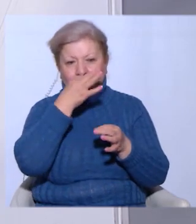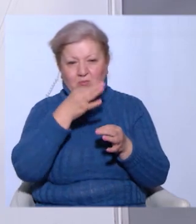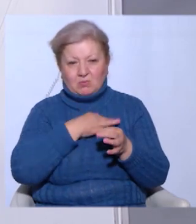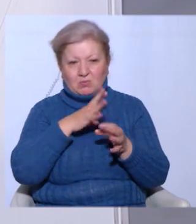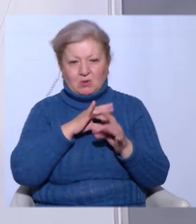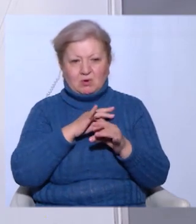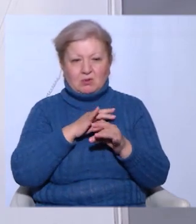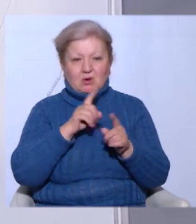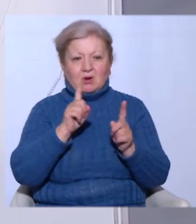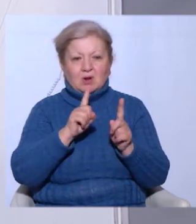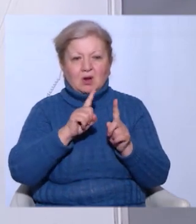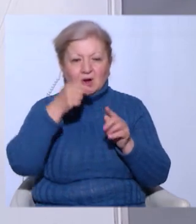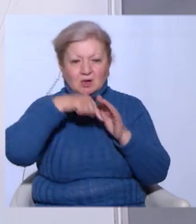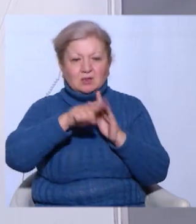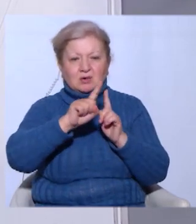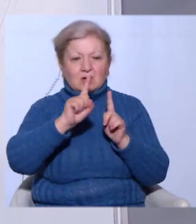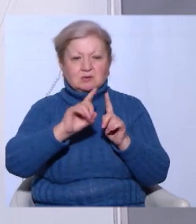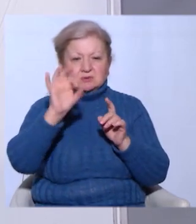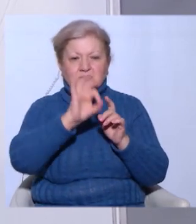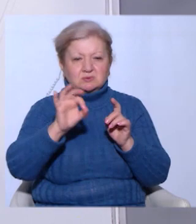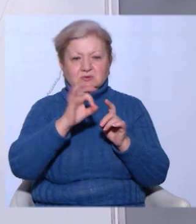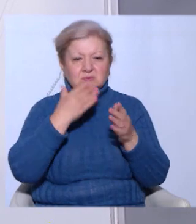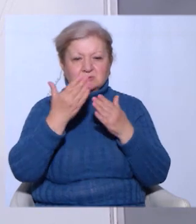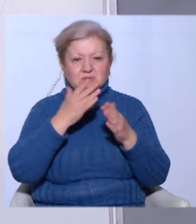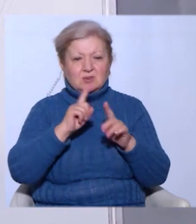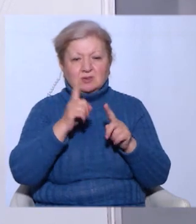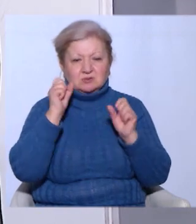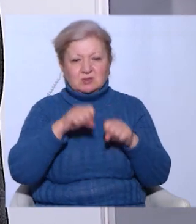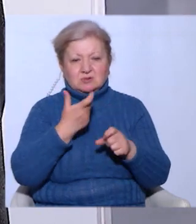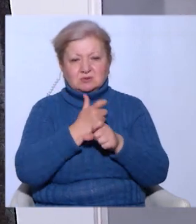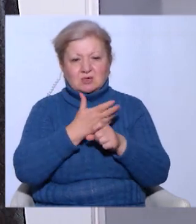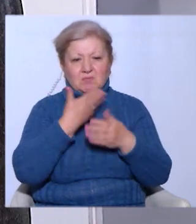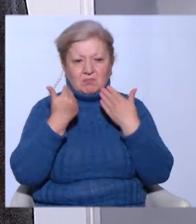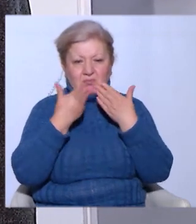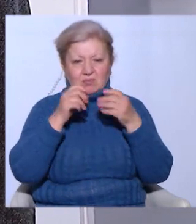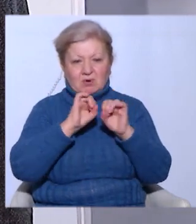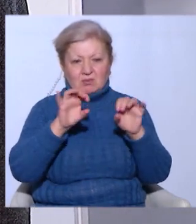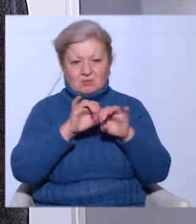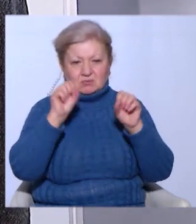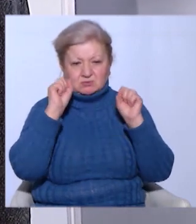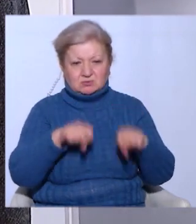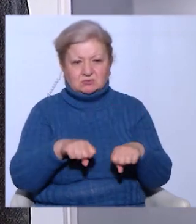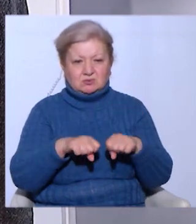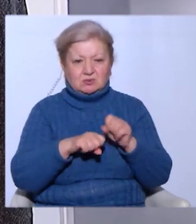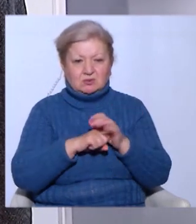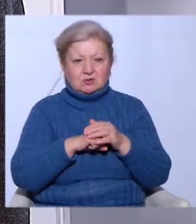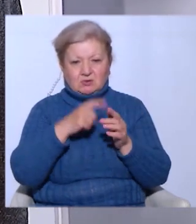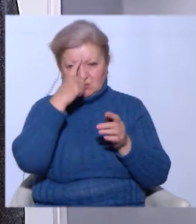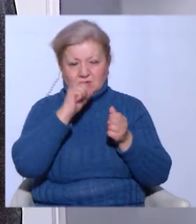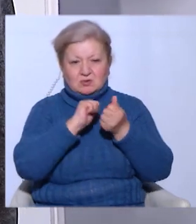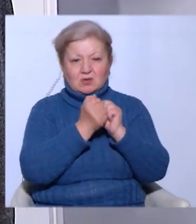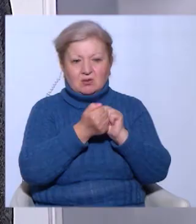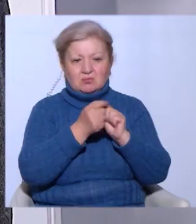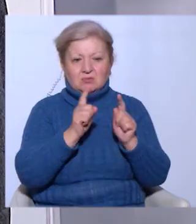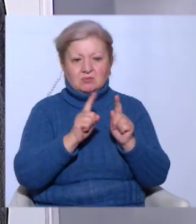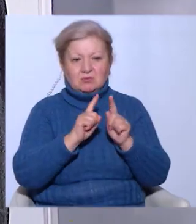აქვს გააზრებული რაზეა საუბარი. ამ დროს ძალიან მარტივად შეგვიძლია ეს მოვლენა ავხსნათ, რომ ერთხელ და სამუდამოდ დავიმახსოვროთ,